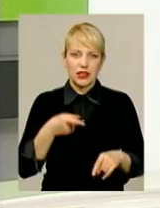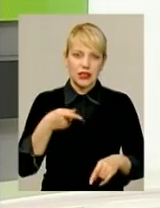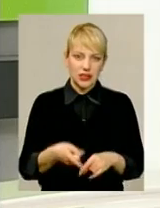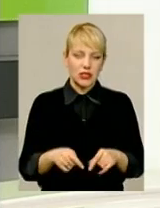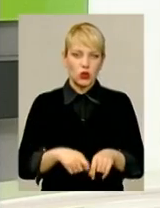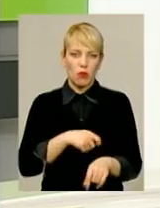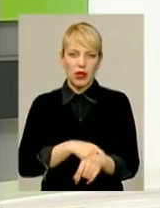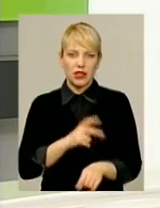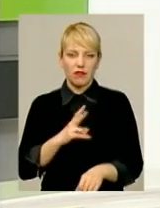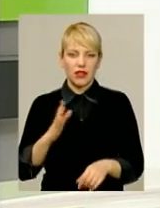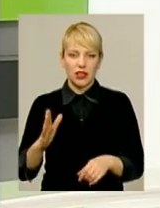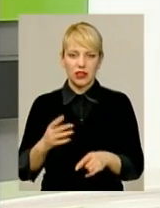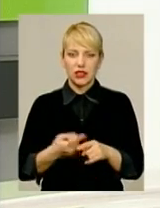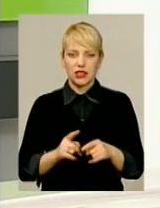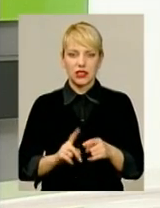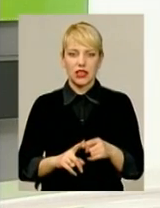квадратних.